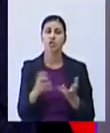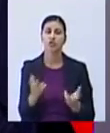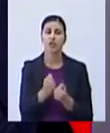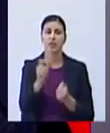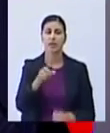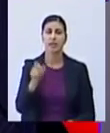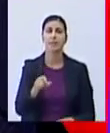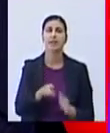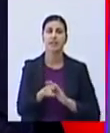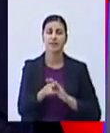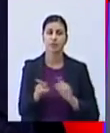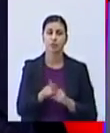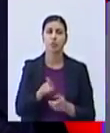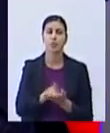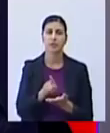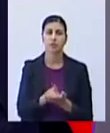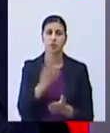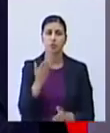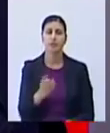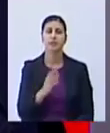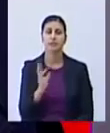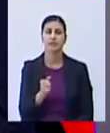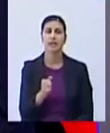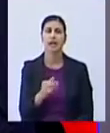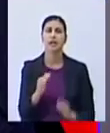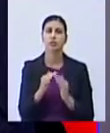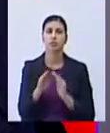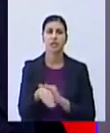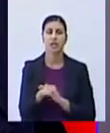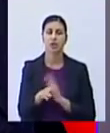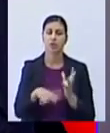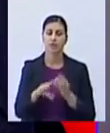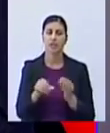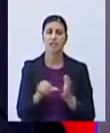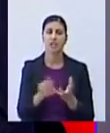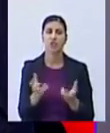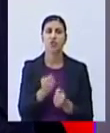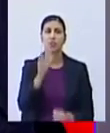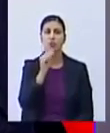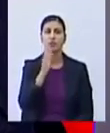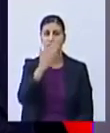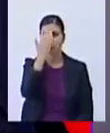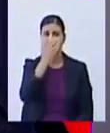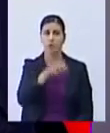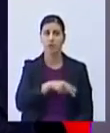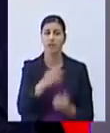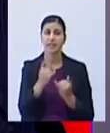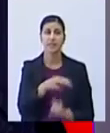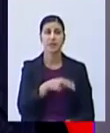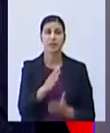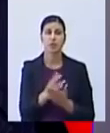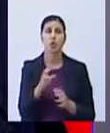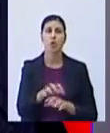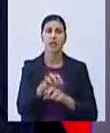მაშინ ეშველება დევნილსაც, პენსიონერსაც. და იმასაც უსაფრთხოსაც ყველა შეიძლება მაშინ, როცა სახალხო იქნება პარლამენტი და დღეს პარლამენტი